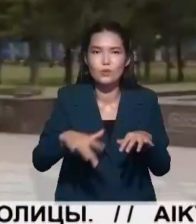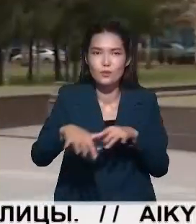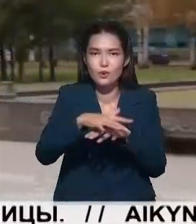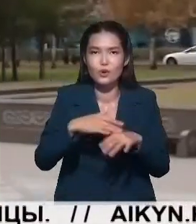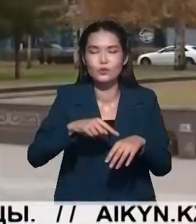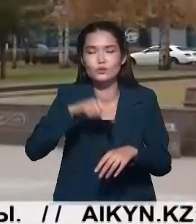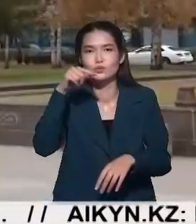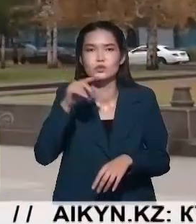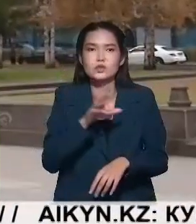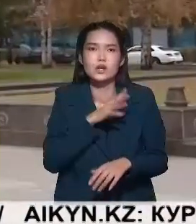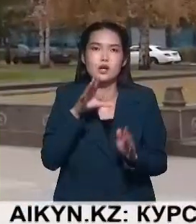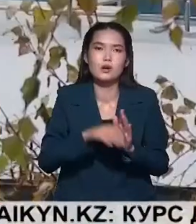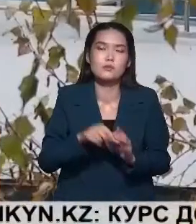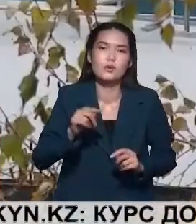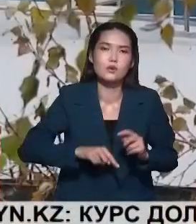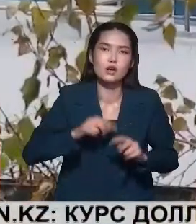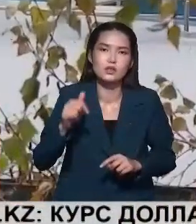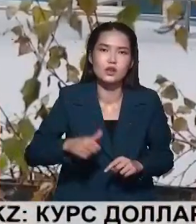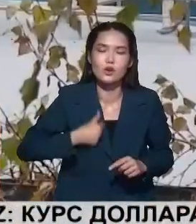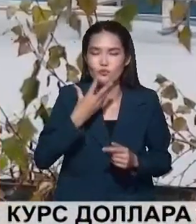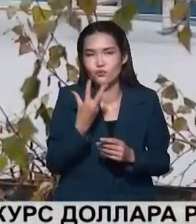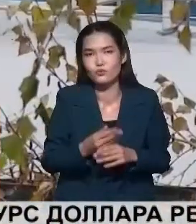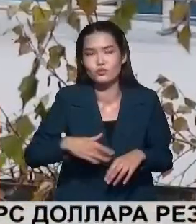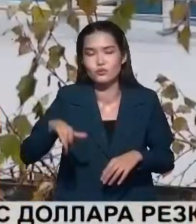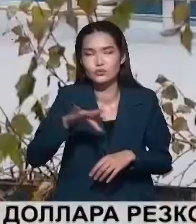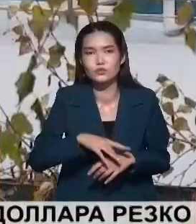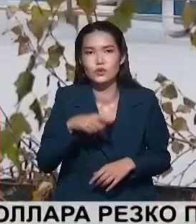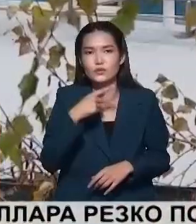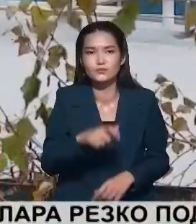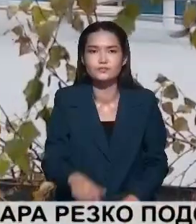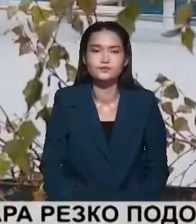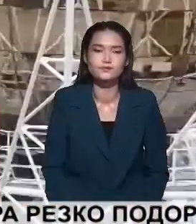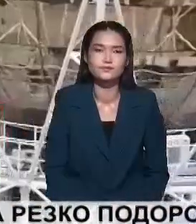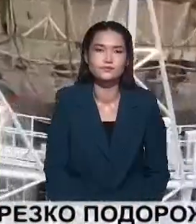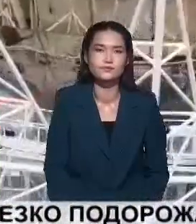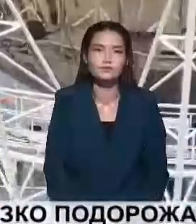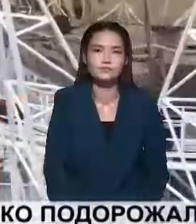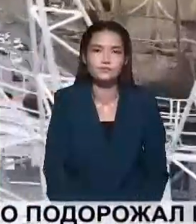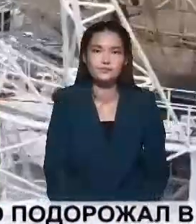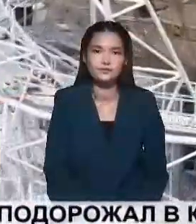лучшие чувства, включая патриотизм и гордость за свою страну, отмечают партийцы.